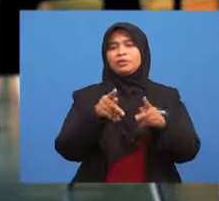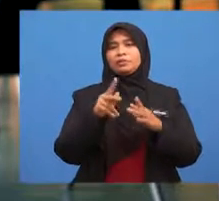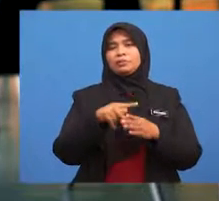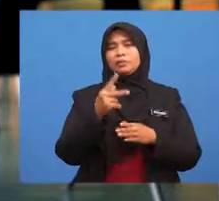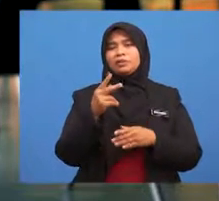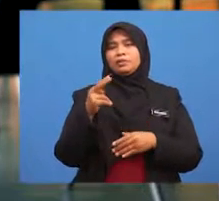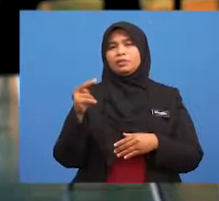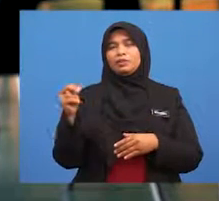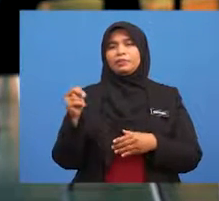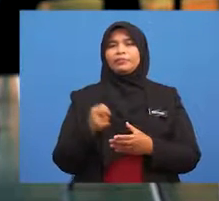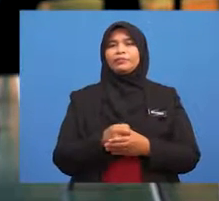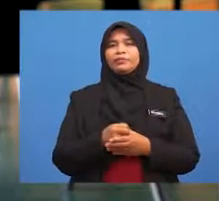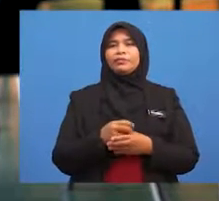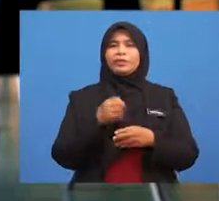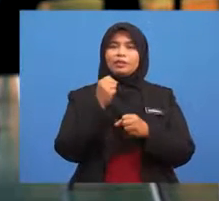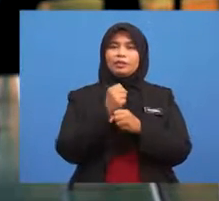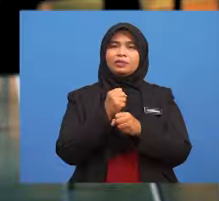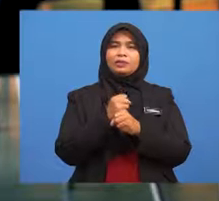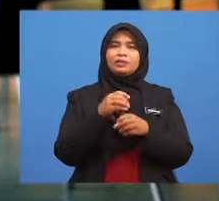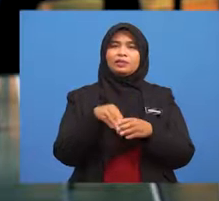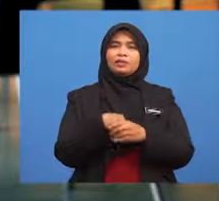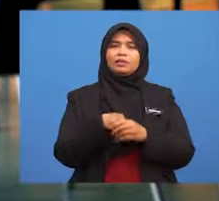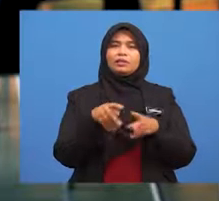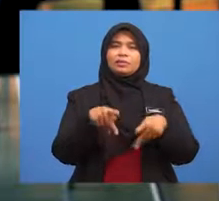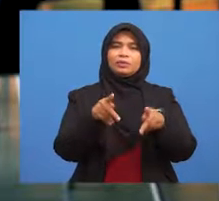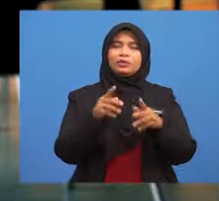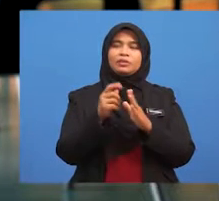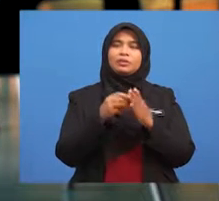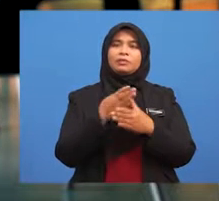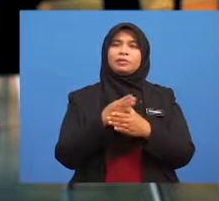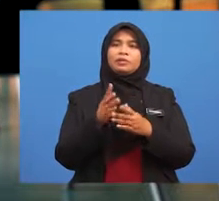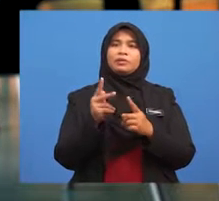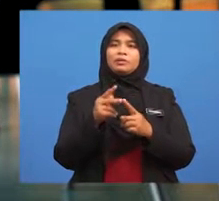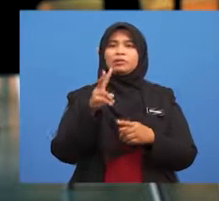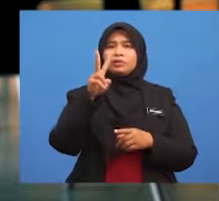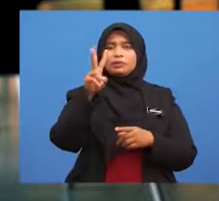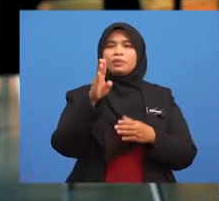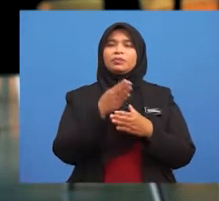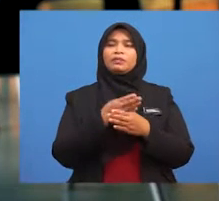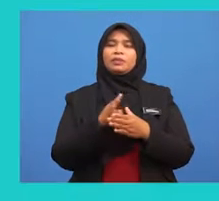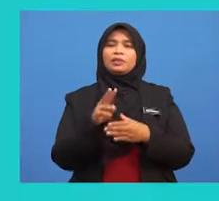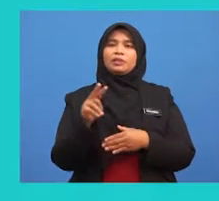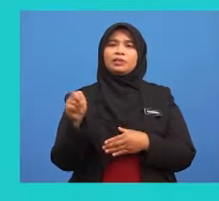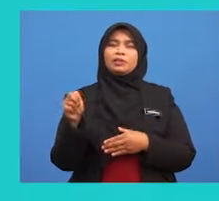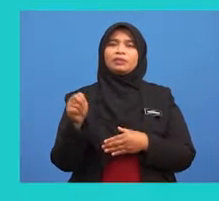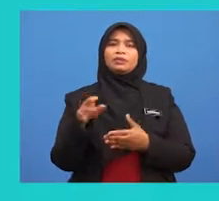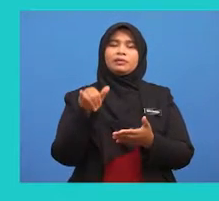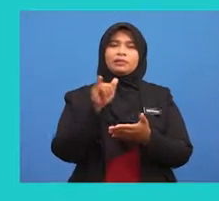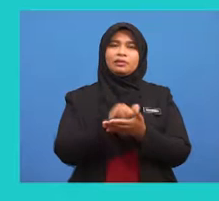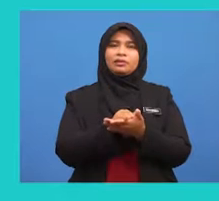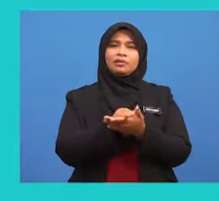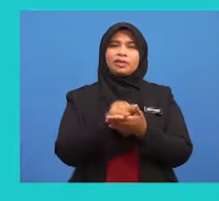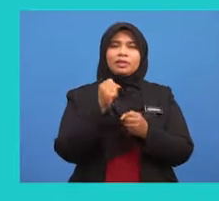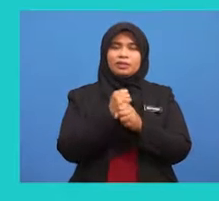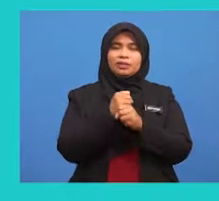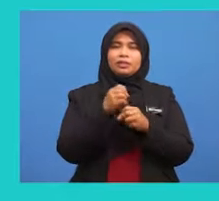Murid-murid, kerja dalam proses terbahagi kepada dua bahagian, iaitu